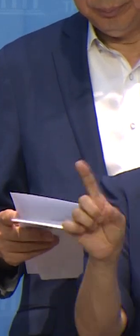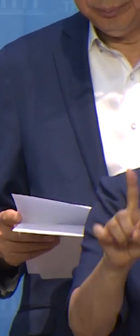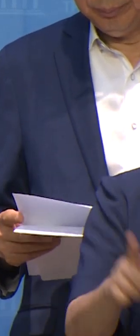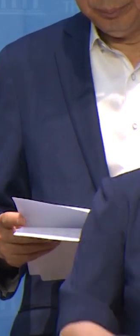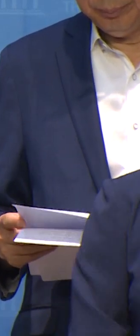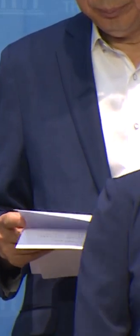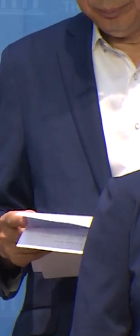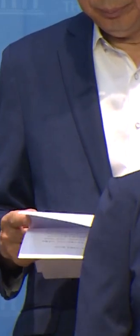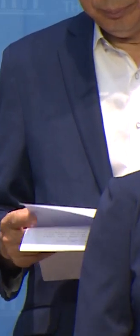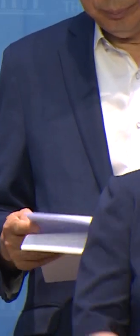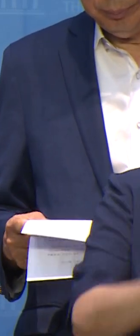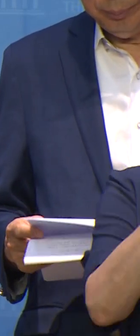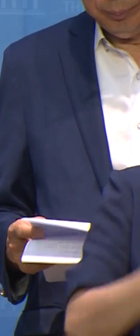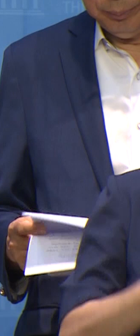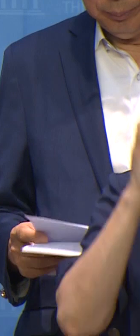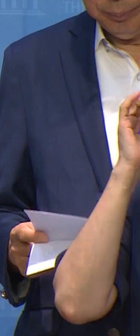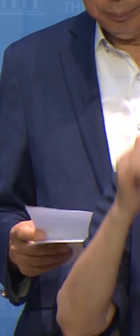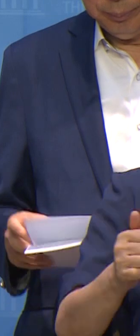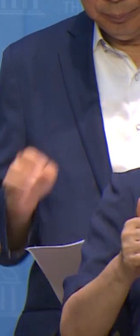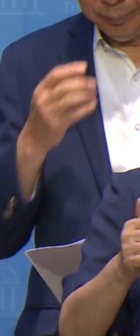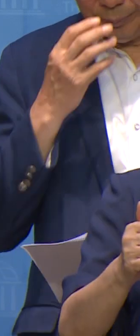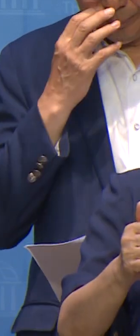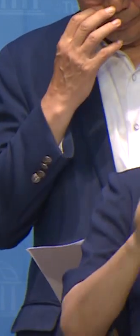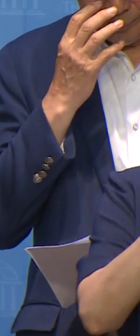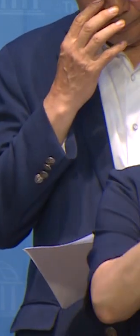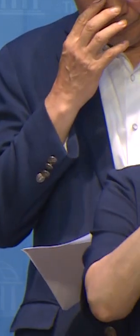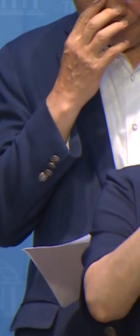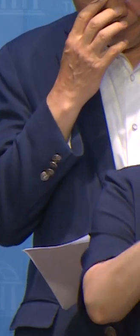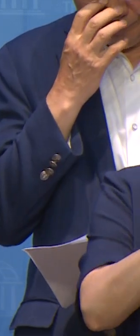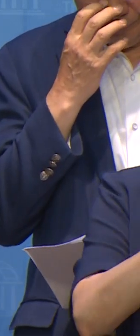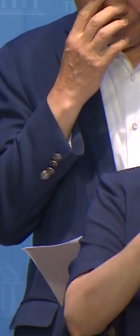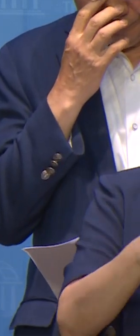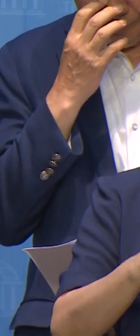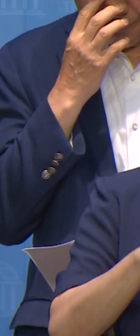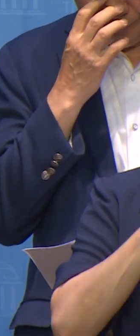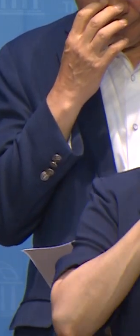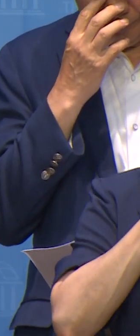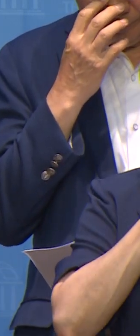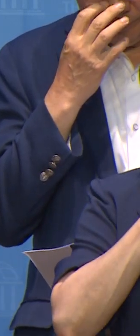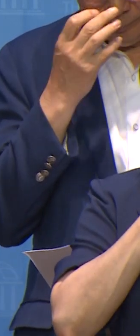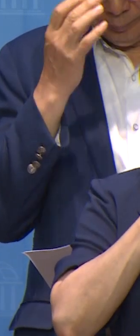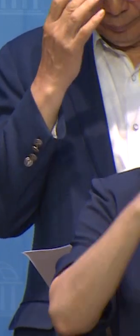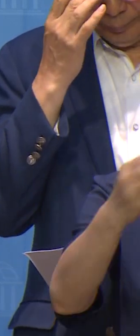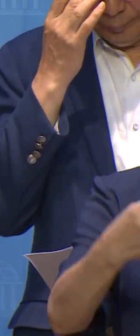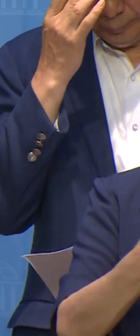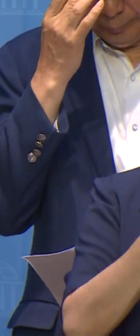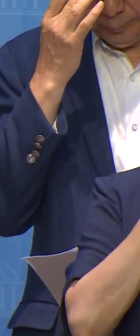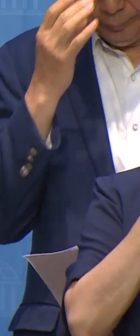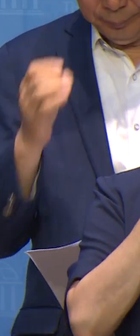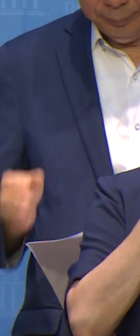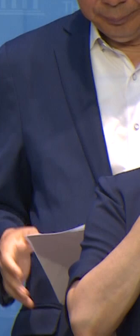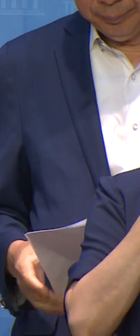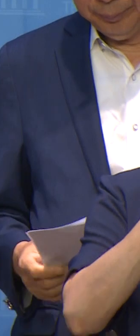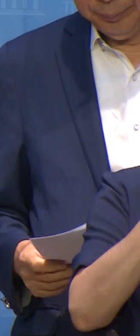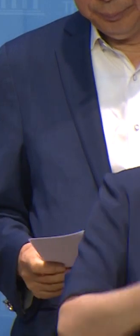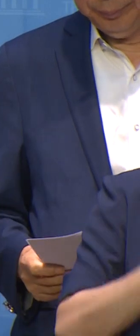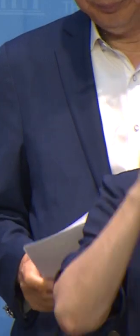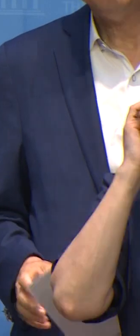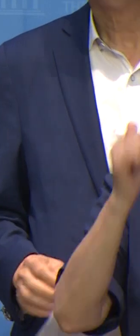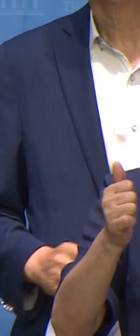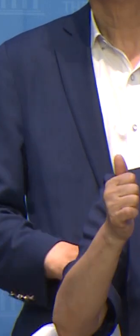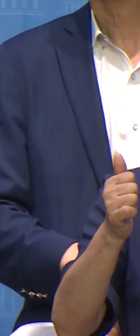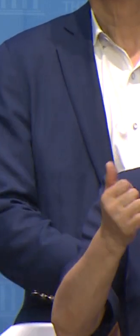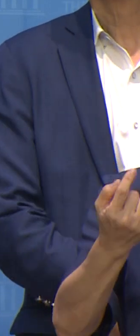어떻습니까? 윤석열 대통령이 직접 답하십시오. 답하지 않는다면 윤석열